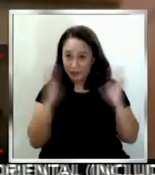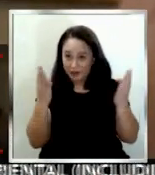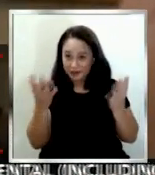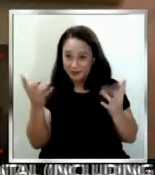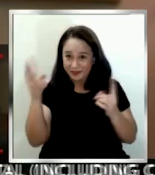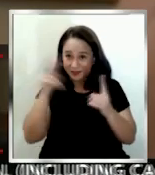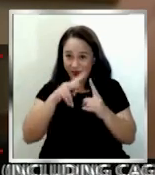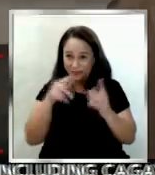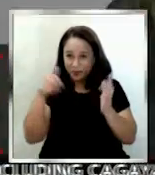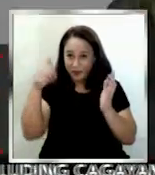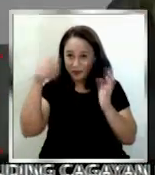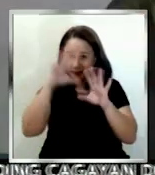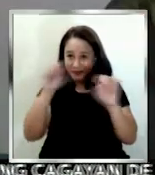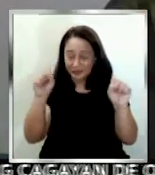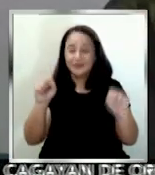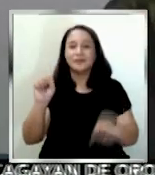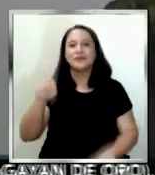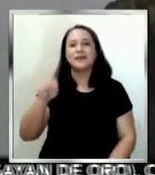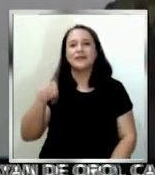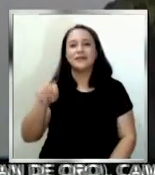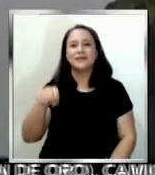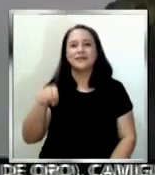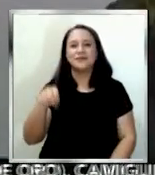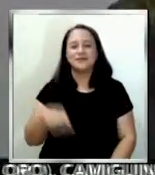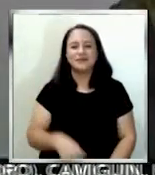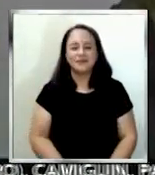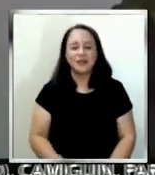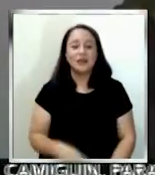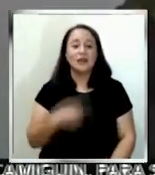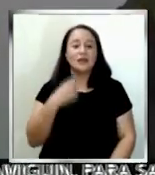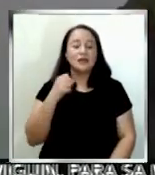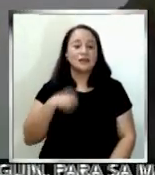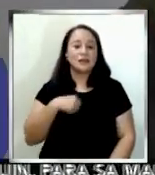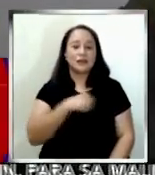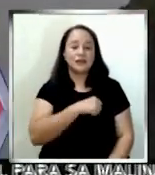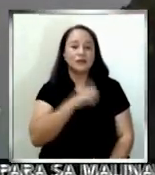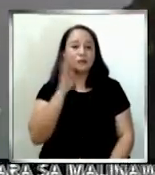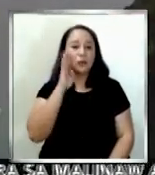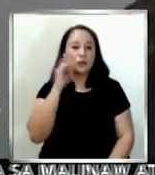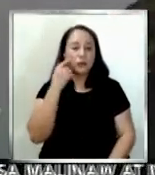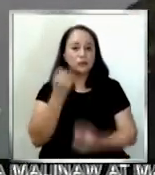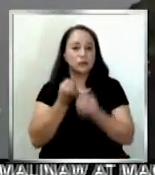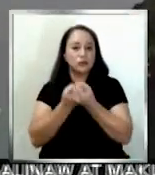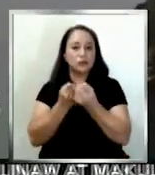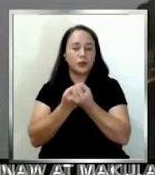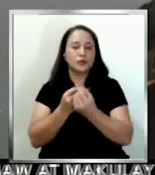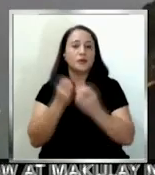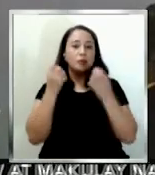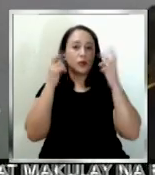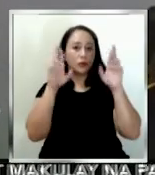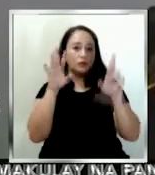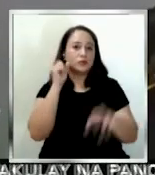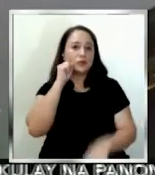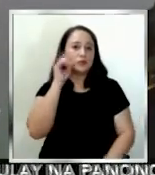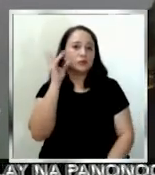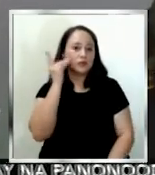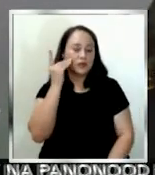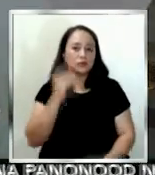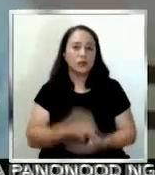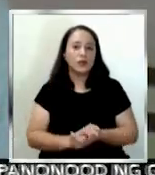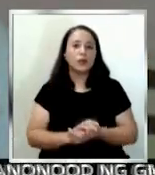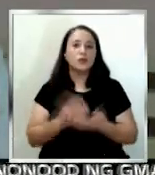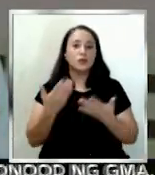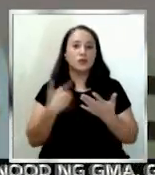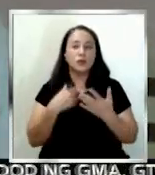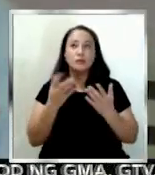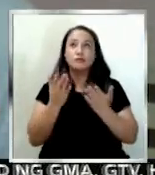Yes. Opo. Si Senador Bonggo susuportahan daw si Mayor Sara Duterte. Ipagpapasa Diyos at